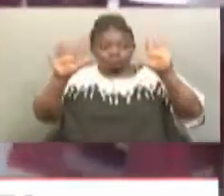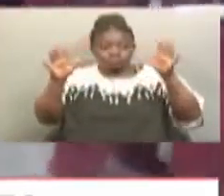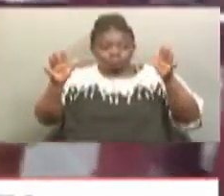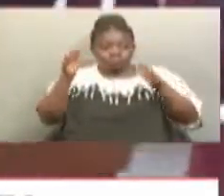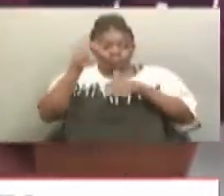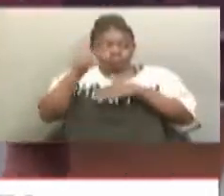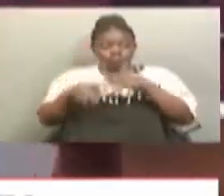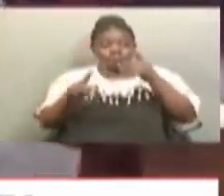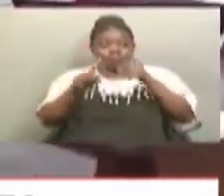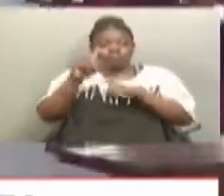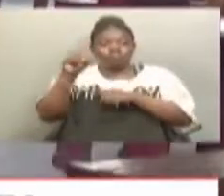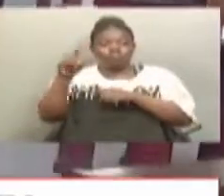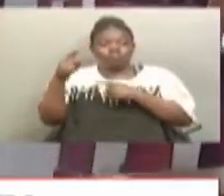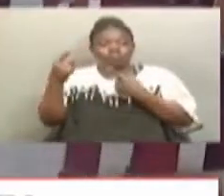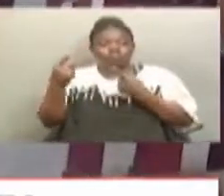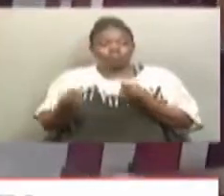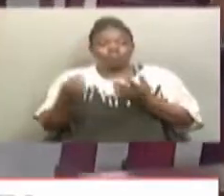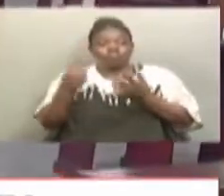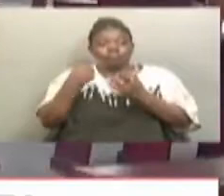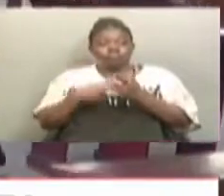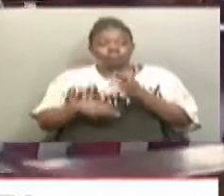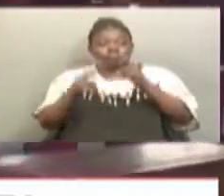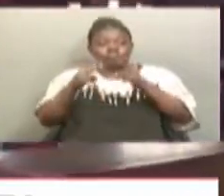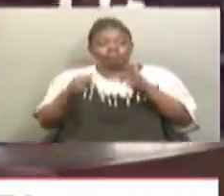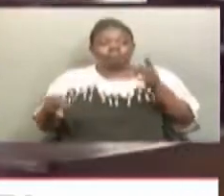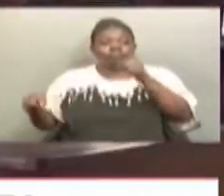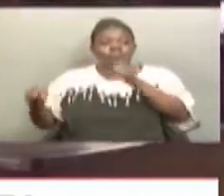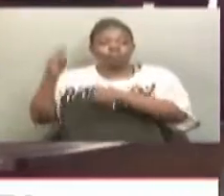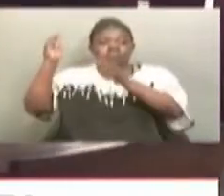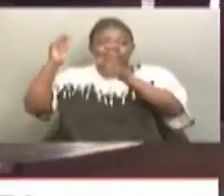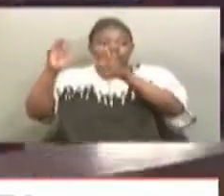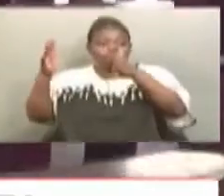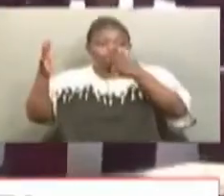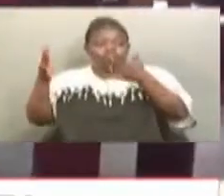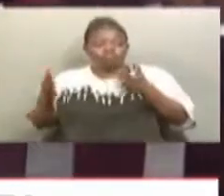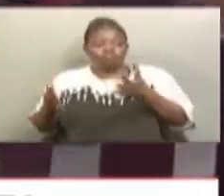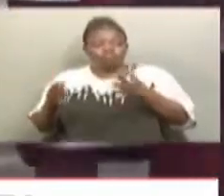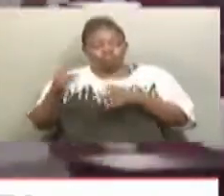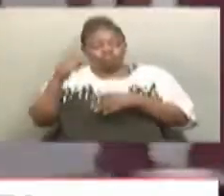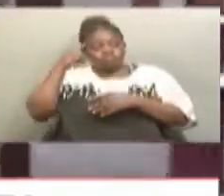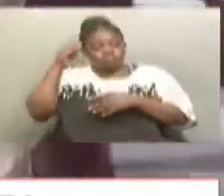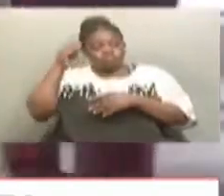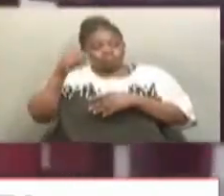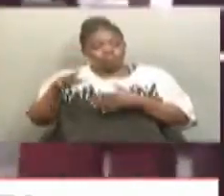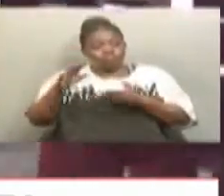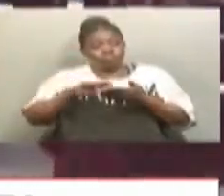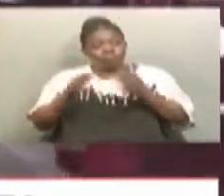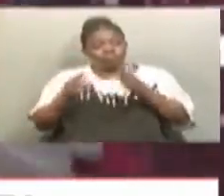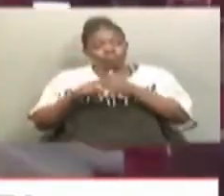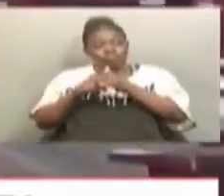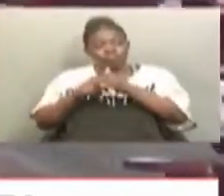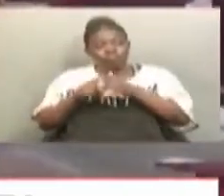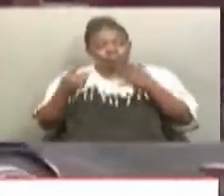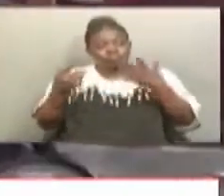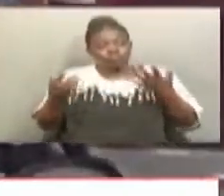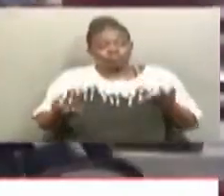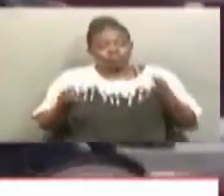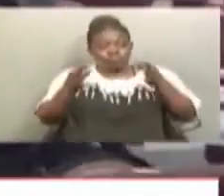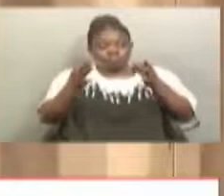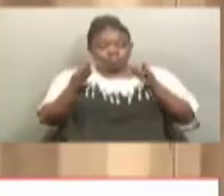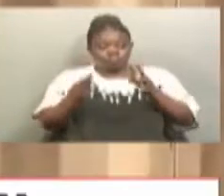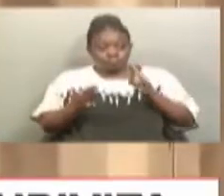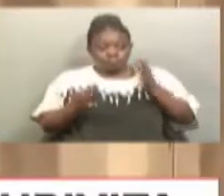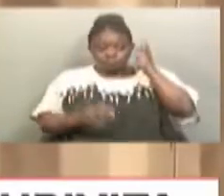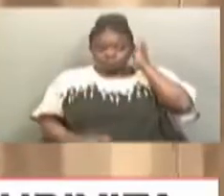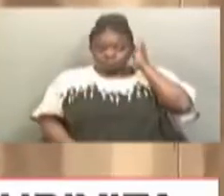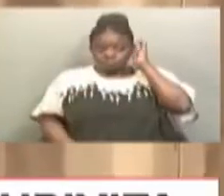Oluvannyuma lw'ekigezo ekisoose agamba nti asuubira okuyitira waggulu atuukirize ekirooto kye eky'okubeera yinginiya oba omubalirizi